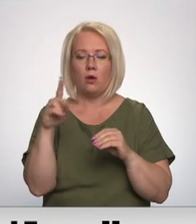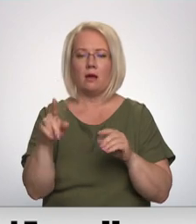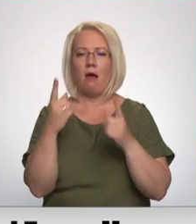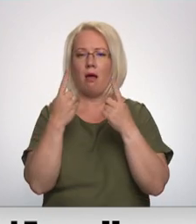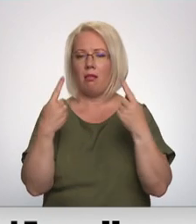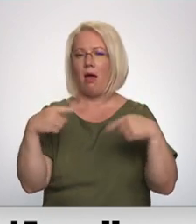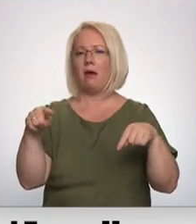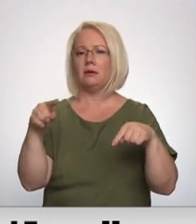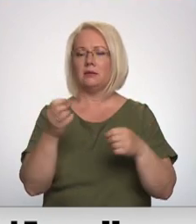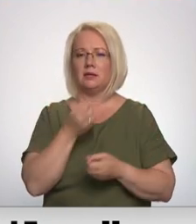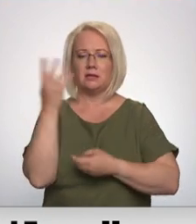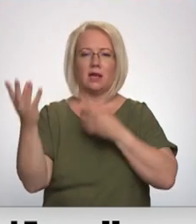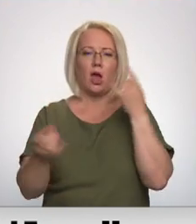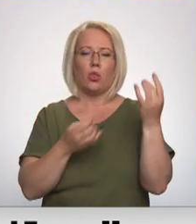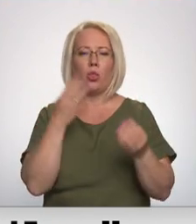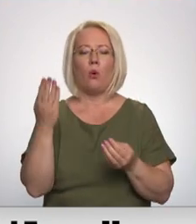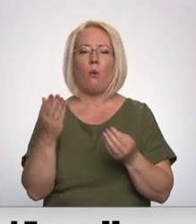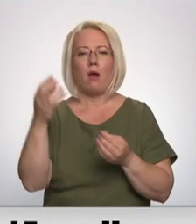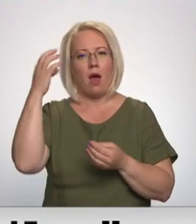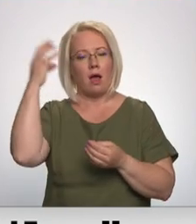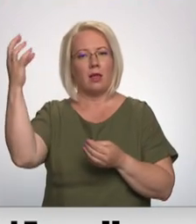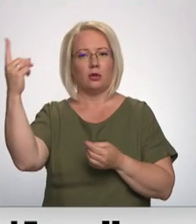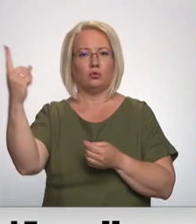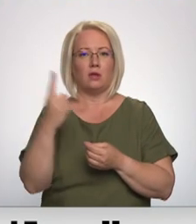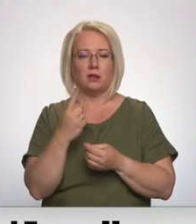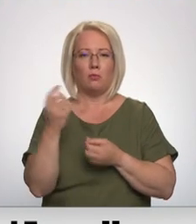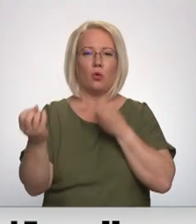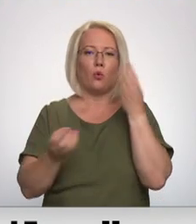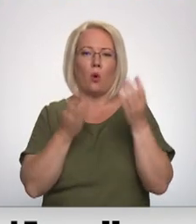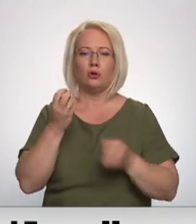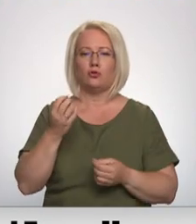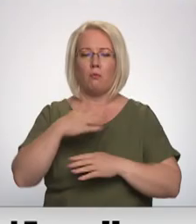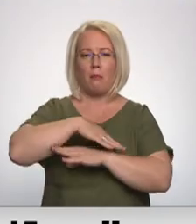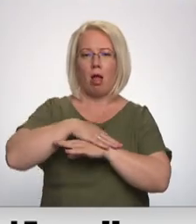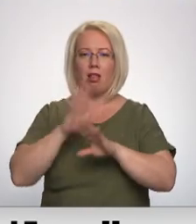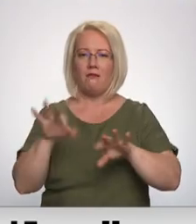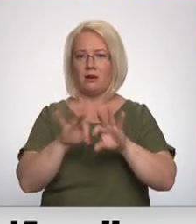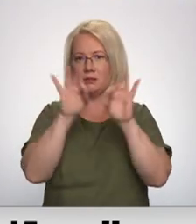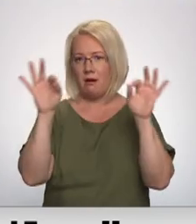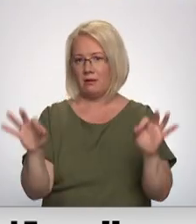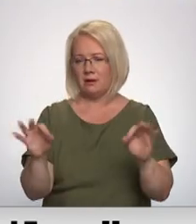karalienes uznācienam. Un rožu bale var sākties. Aija Kīnza, Ivar Žepickis, Latvijas televīzija.